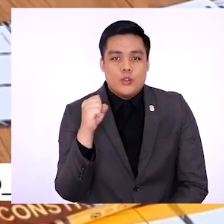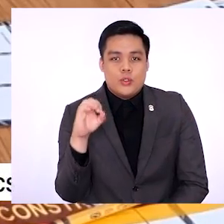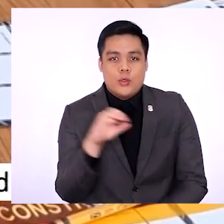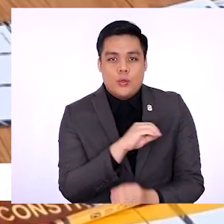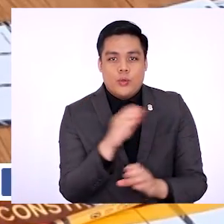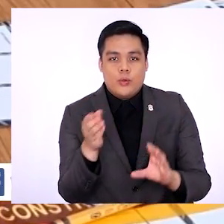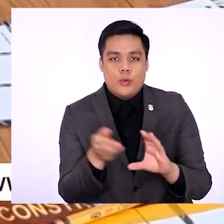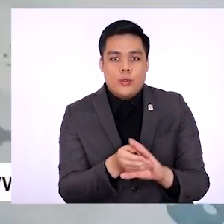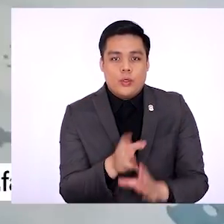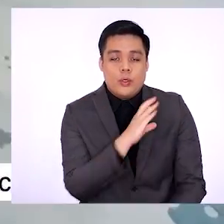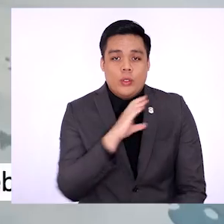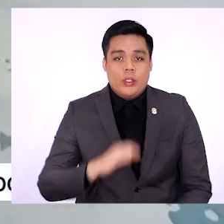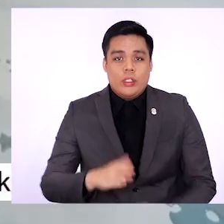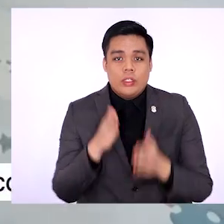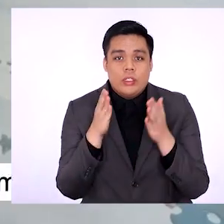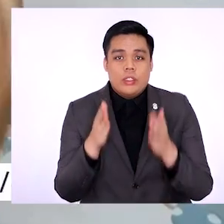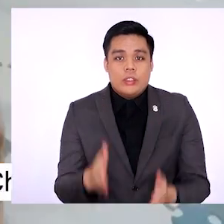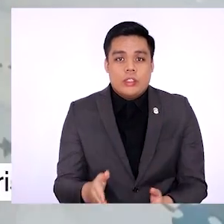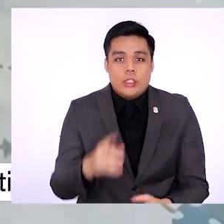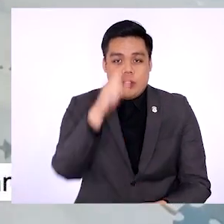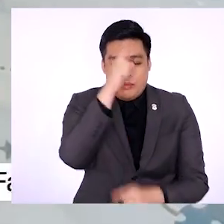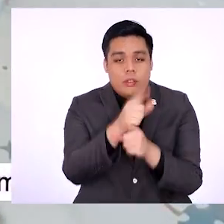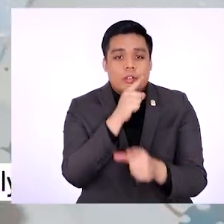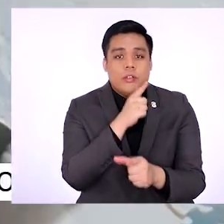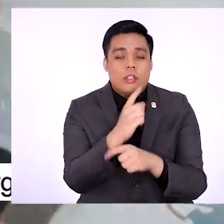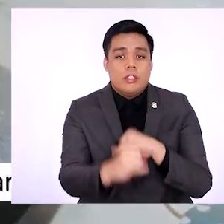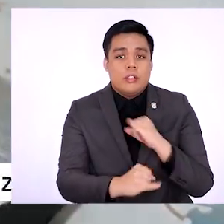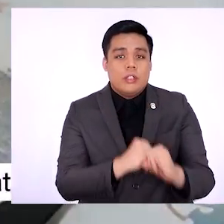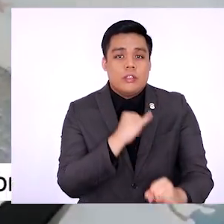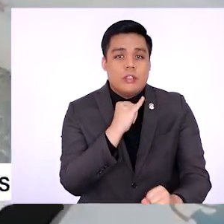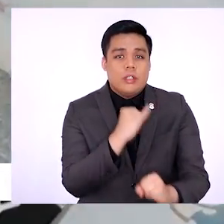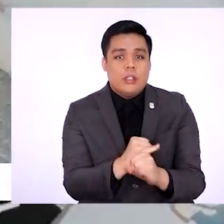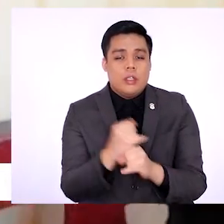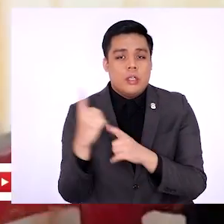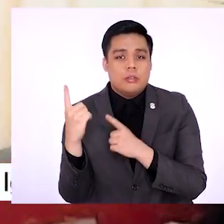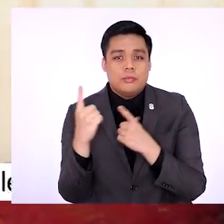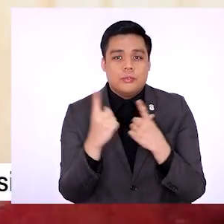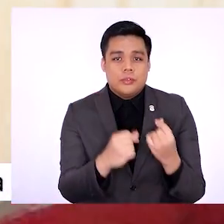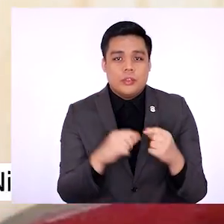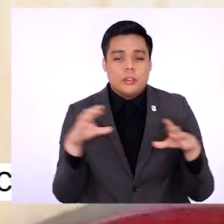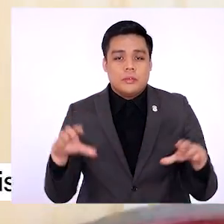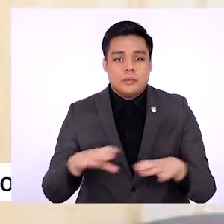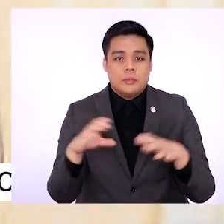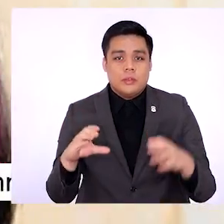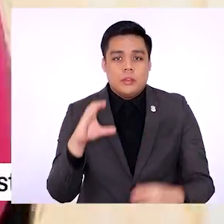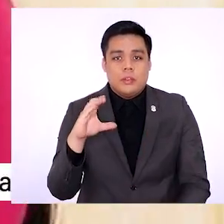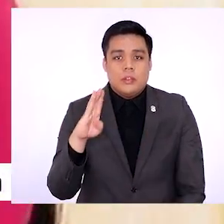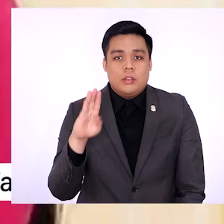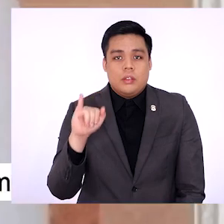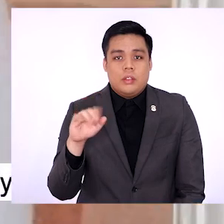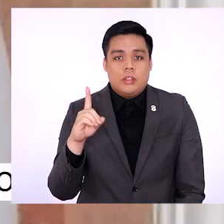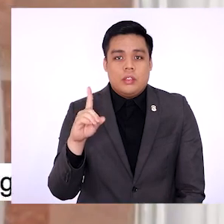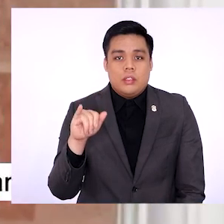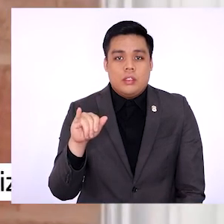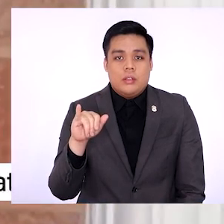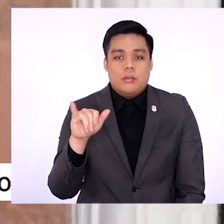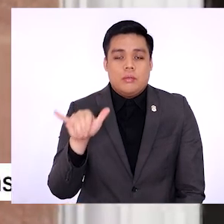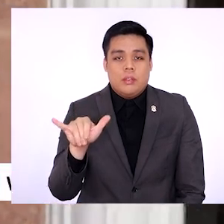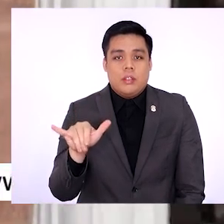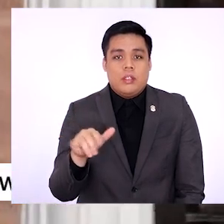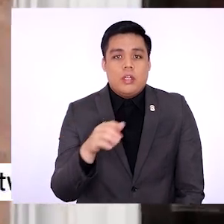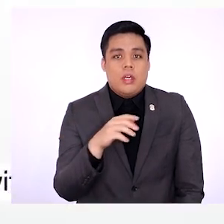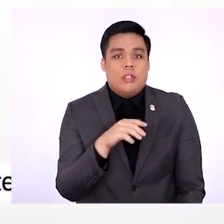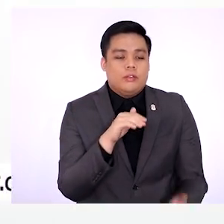nasa kapisan ng Christian Brotherhood International ay nagsagawa ng aktibidad na CBI DIY